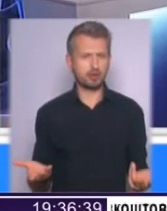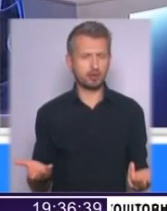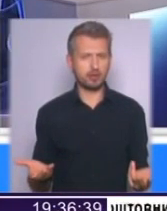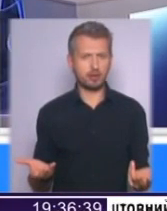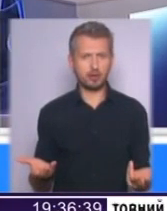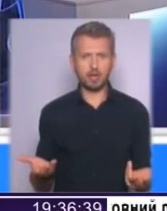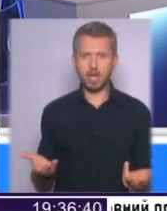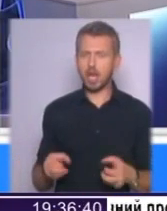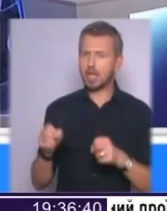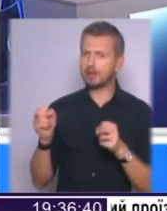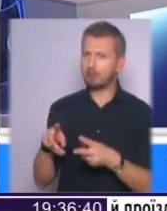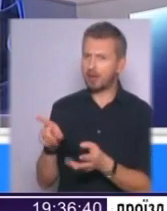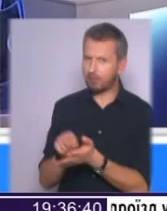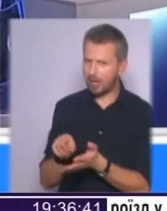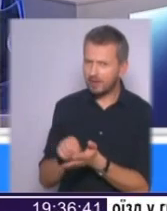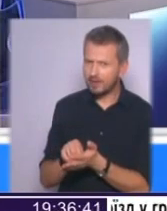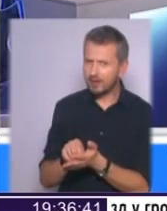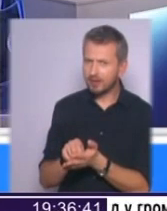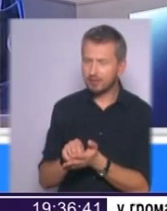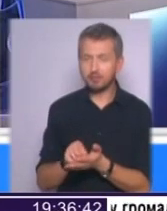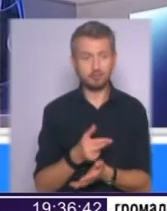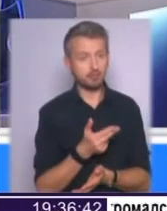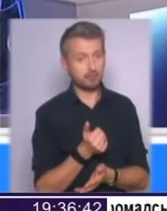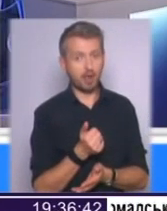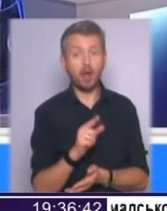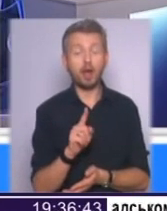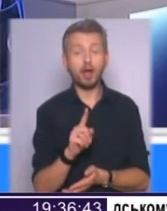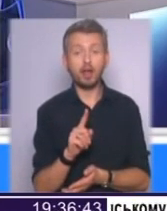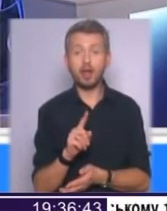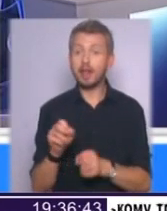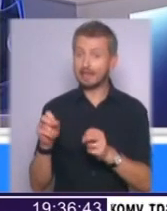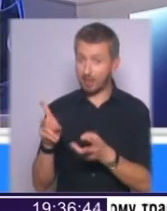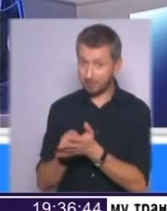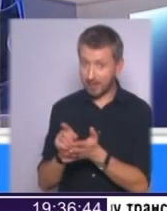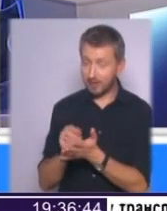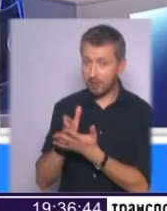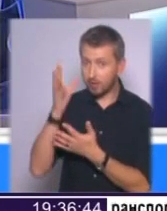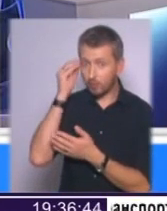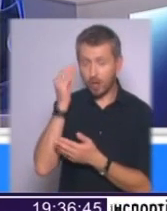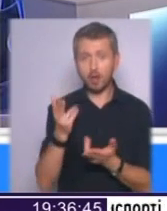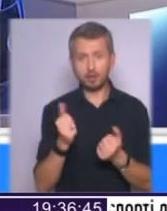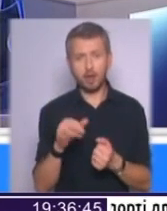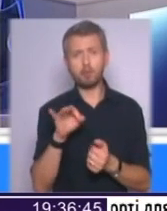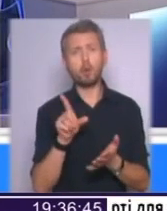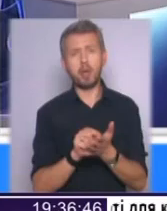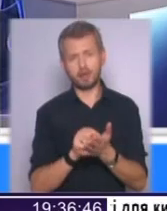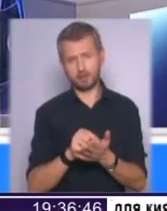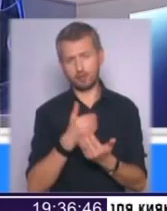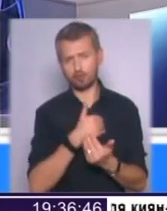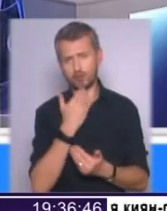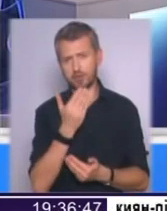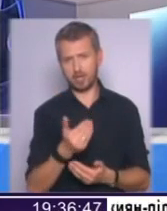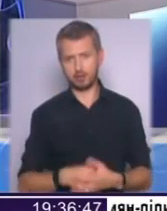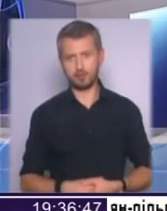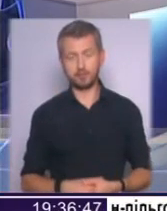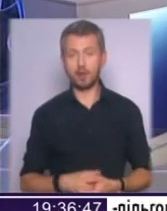Від спецпенсії? Спецпенсії, так. Угу. Спецпенсії ви маєте на увазі? Так, за пенсії я хочу запитати, так. Угу.